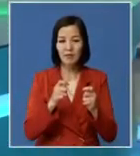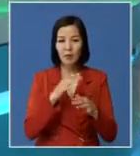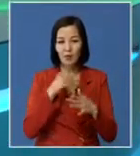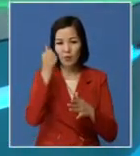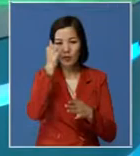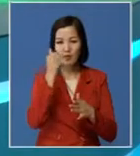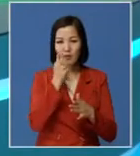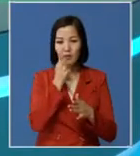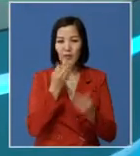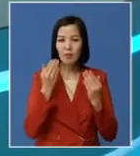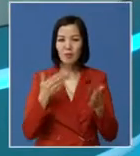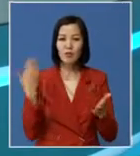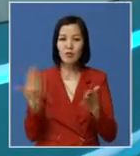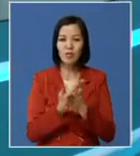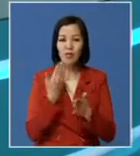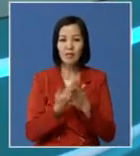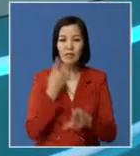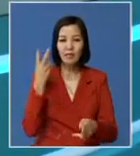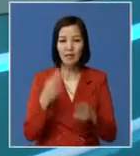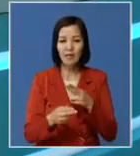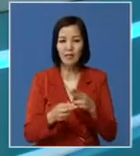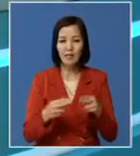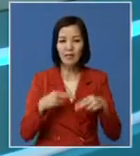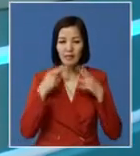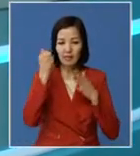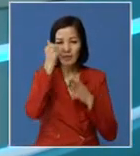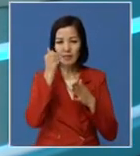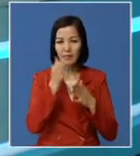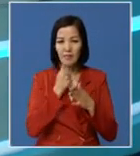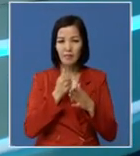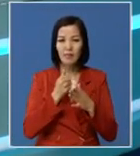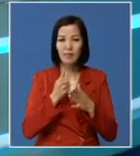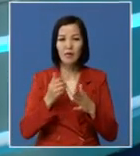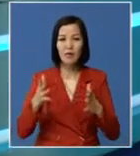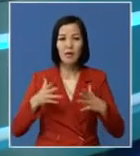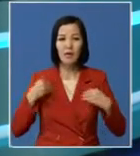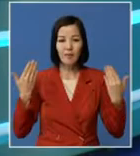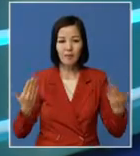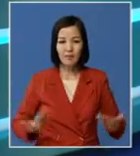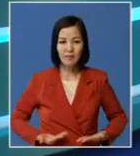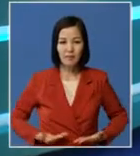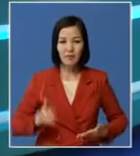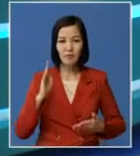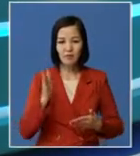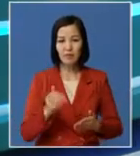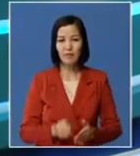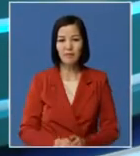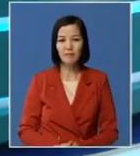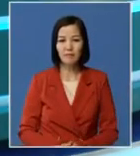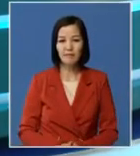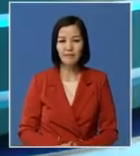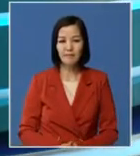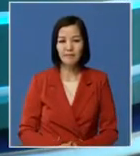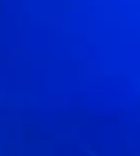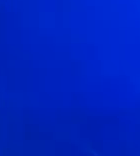рахмет. Ал бүгінге келіскен ақпараттар легі осындай болды. Назар қойып тыңдағандарыңызға рахмет. Аман сау болыңыздар.